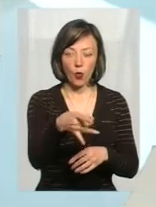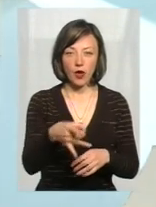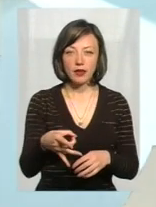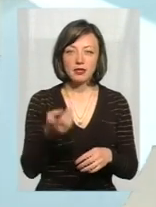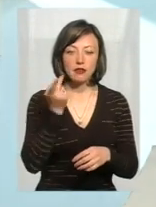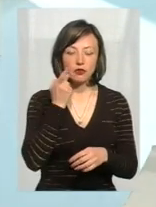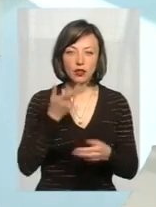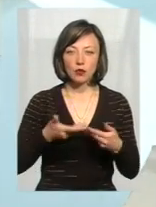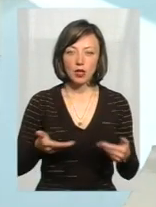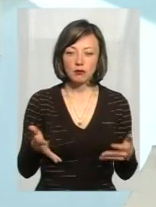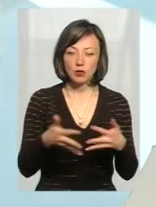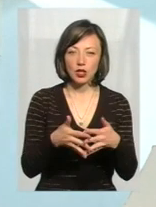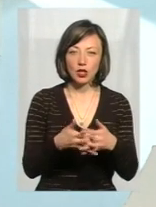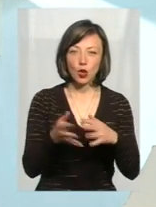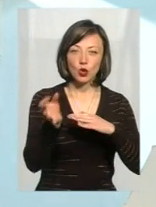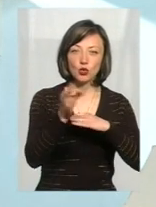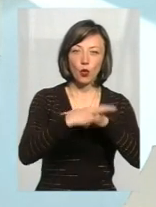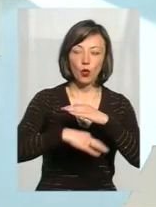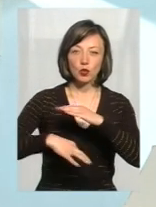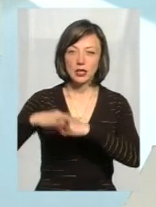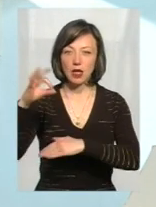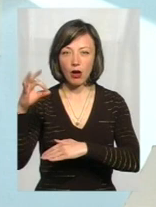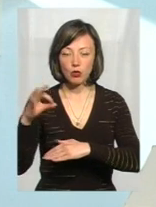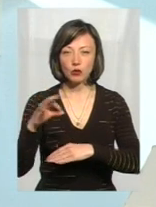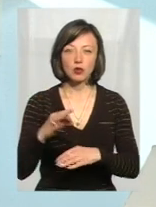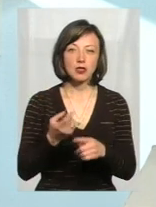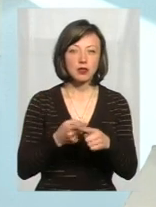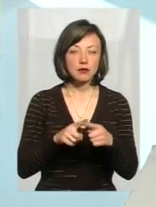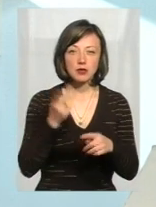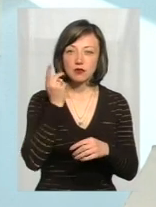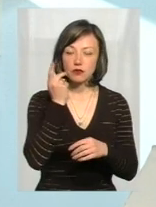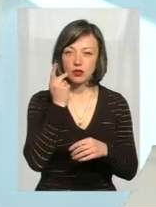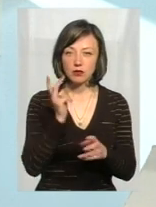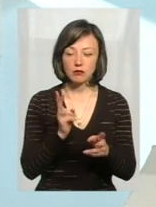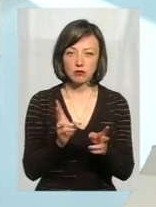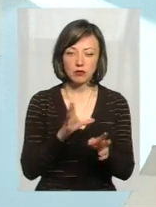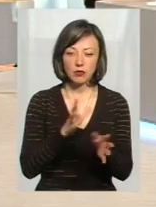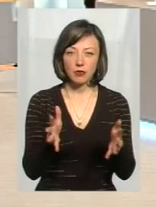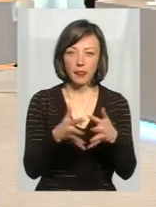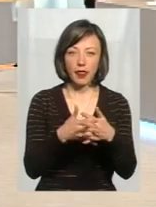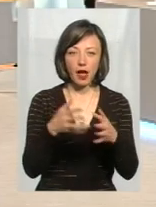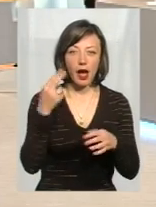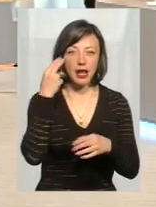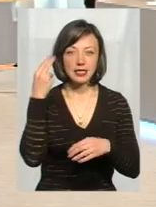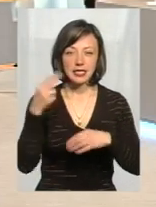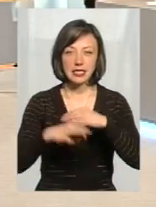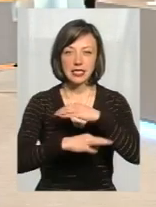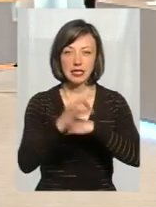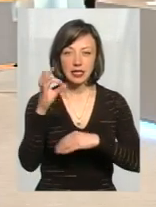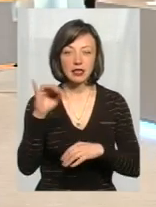на поєднанні Сходу і Заходу. Тут зустрічались, навіть сказати так можна, азійський схід